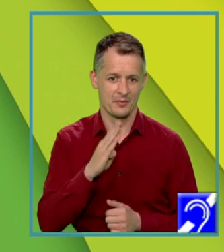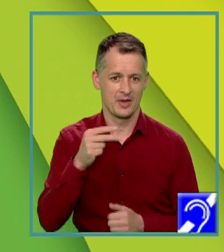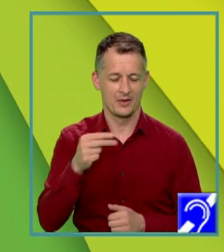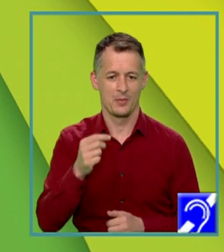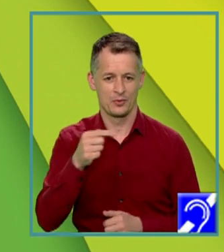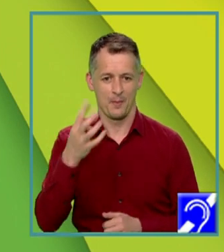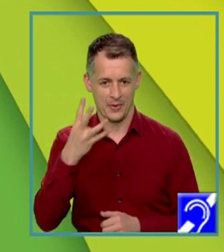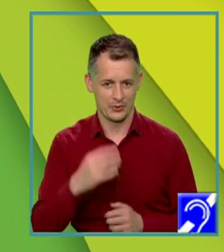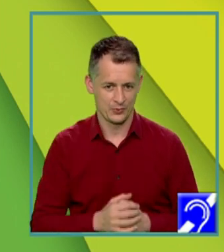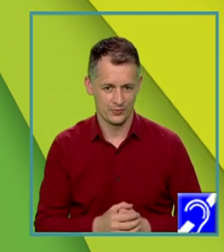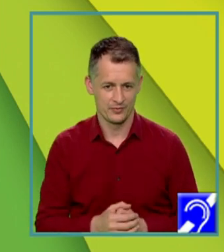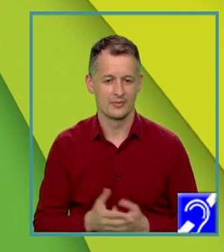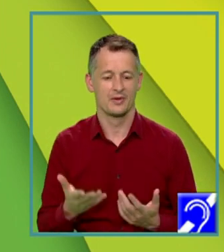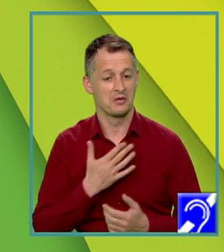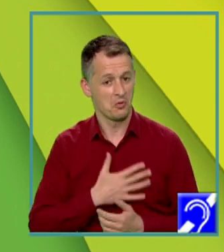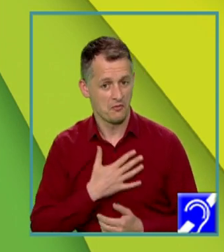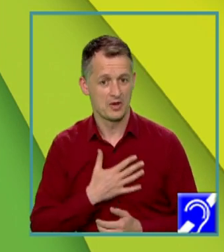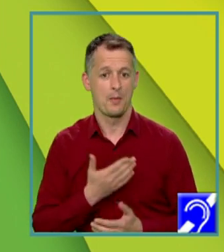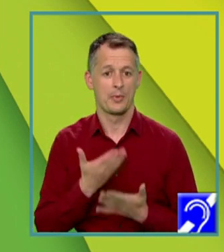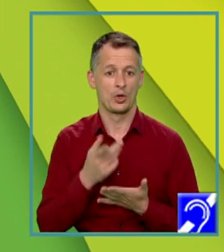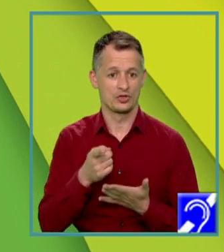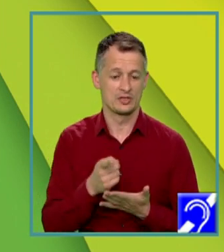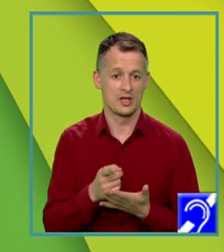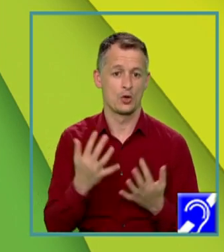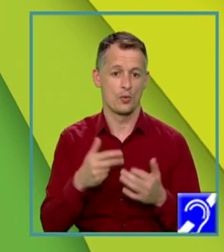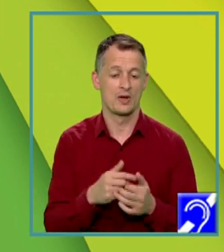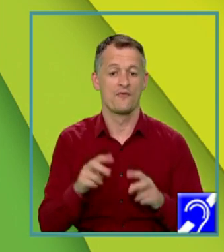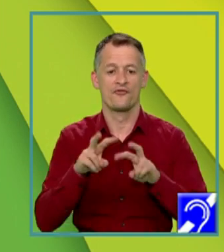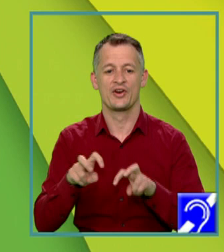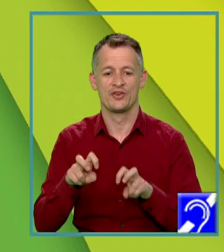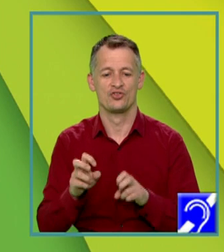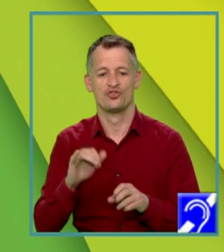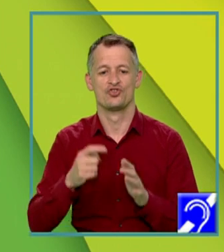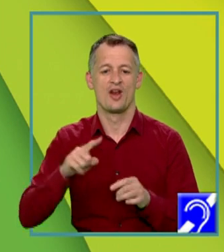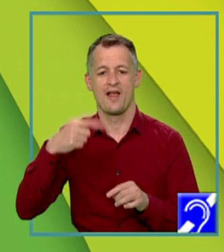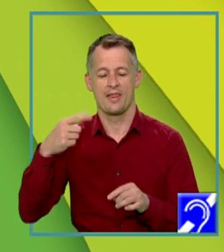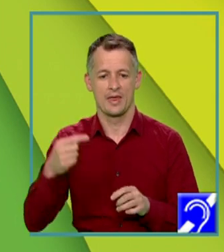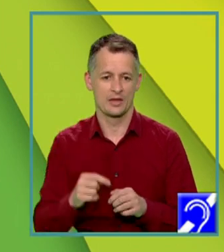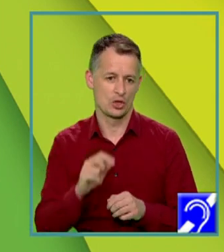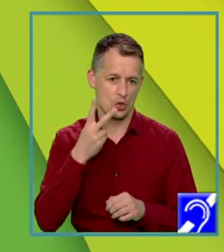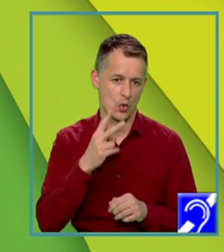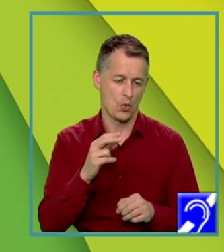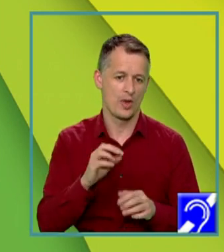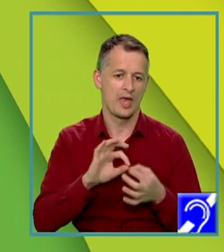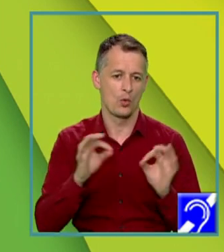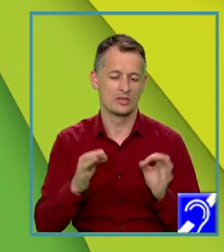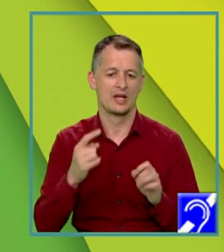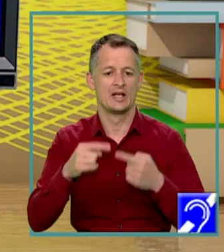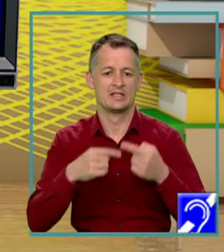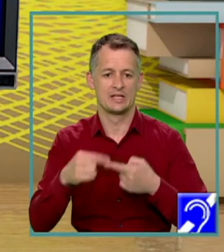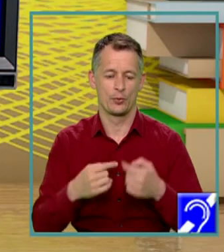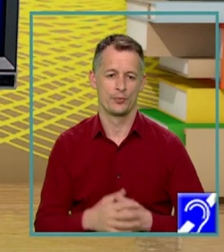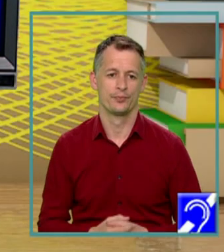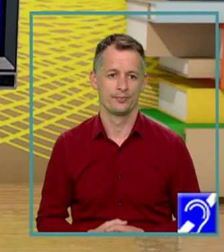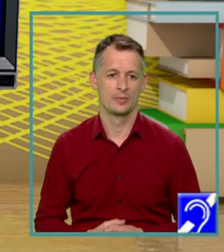4 care convin deoarece aceste valori verifică și celelalte două ecuații ale sistemului